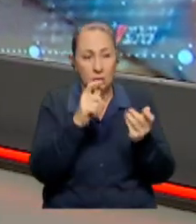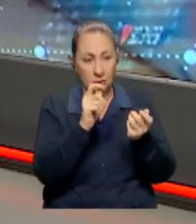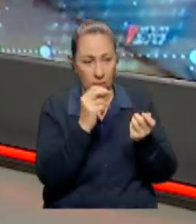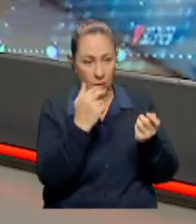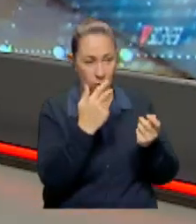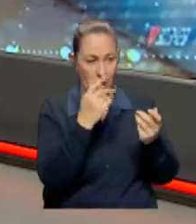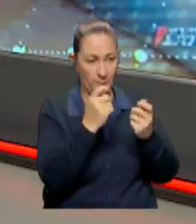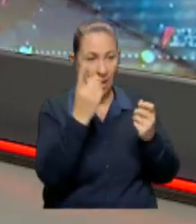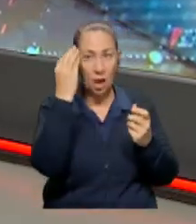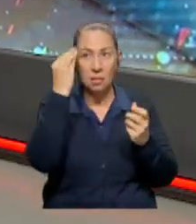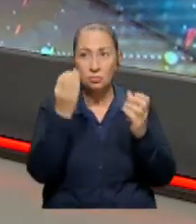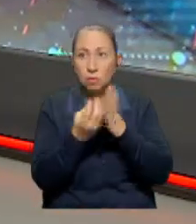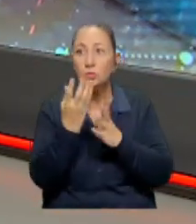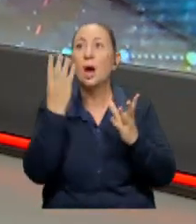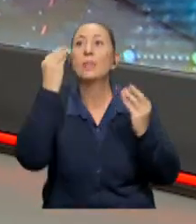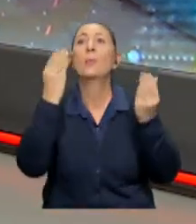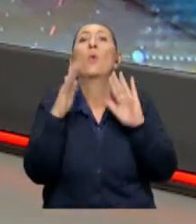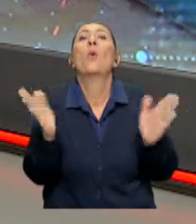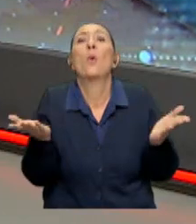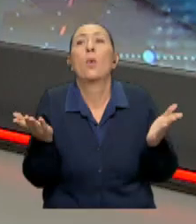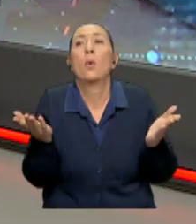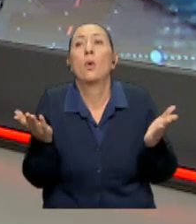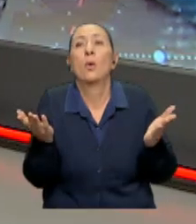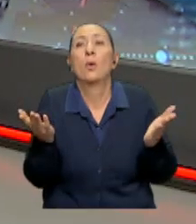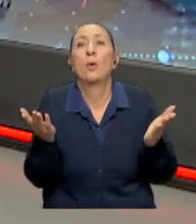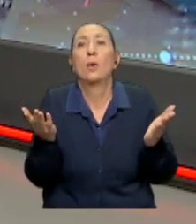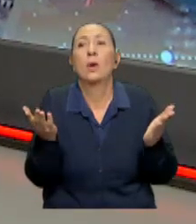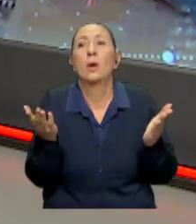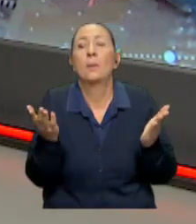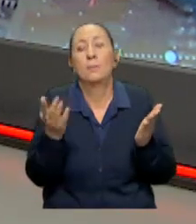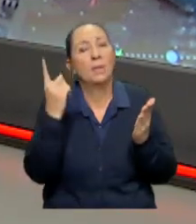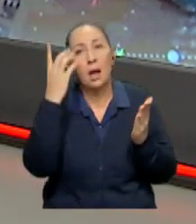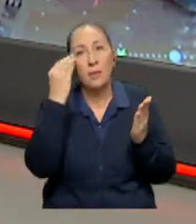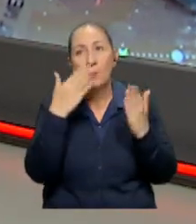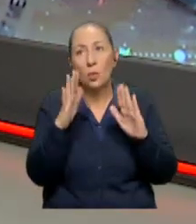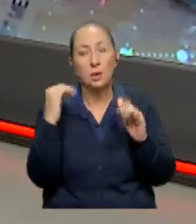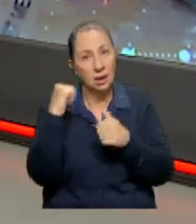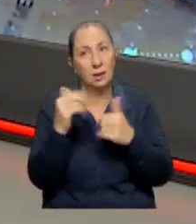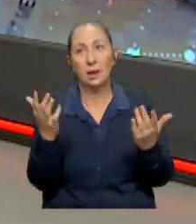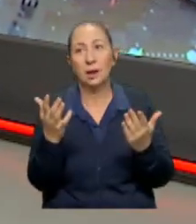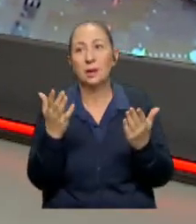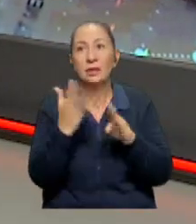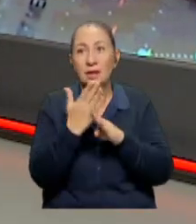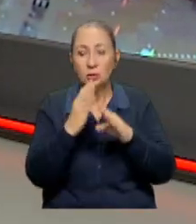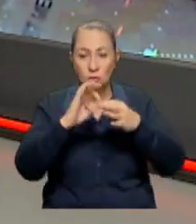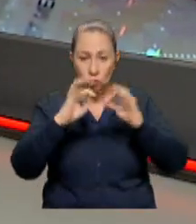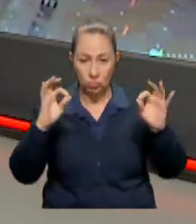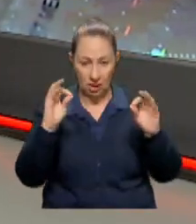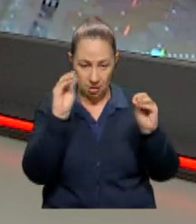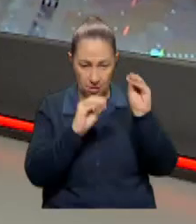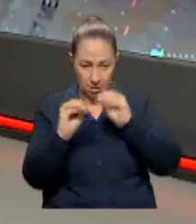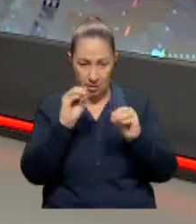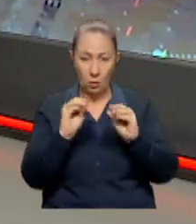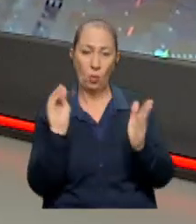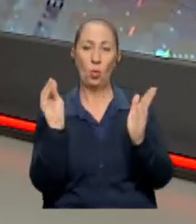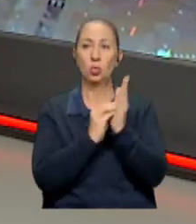da bir mana çıkıyor mu oradan? Yine de bir mana çıkmıyor. Bir mana çıkmıyor yine de. Çünkü cümle içinde kullansın